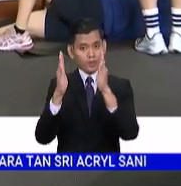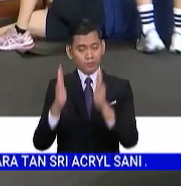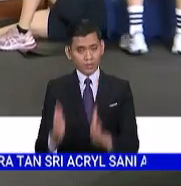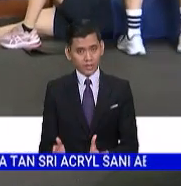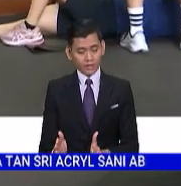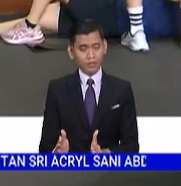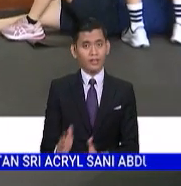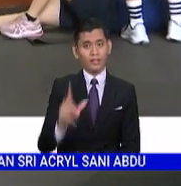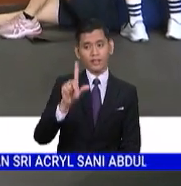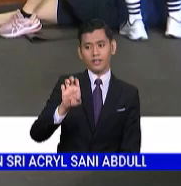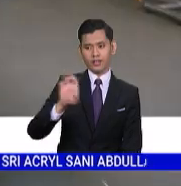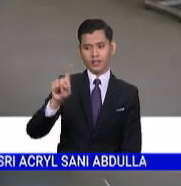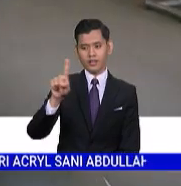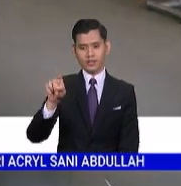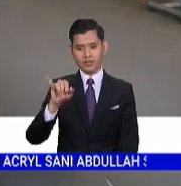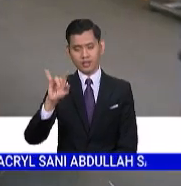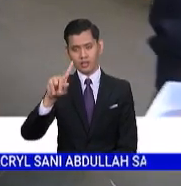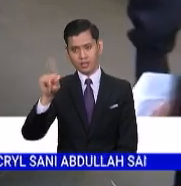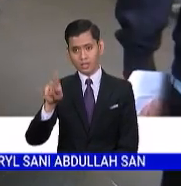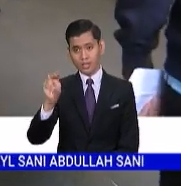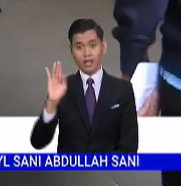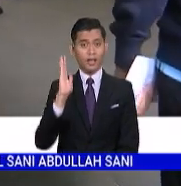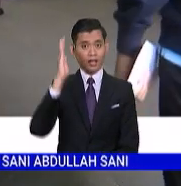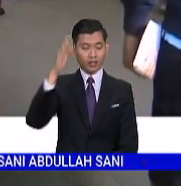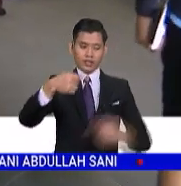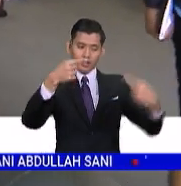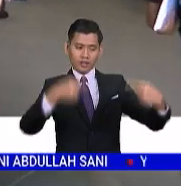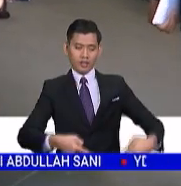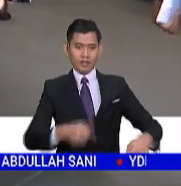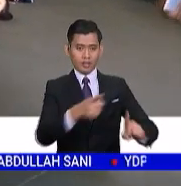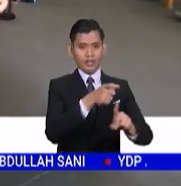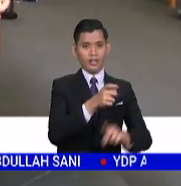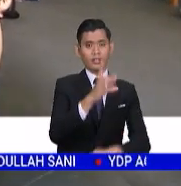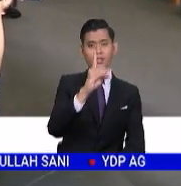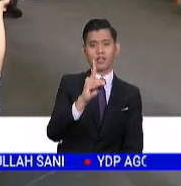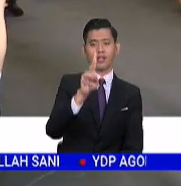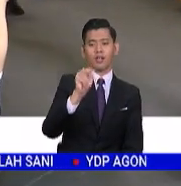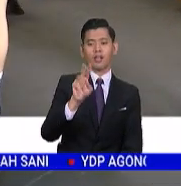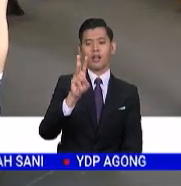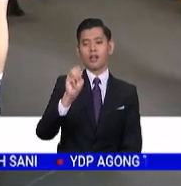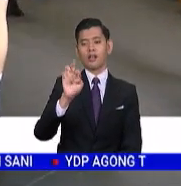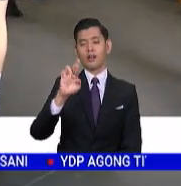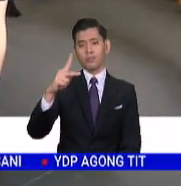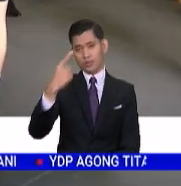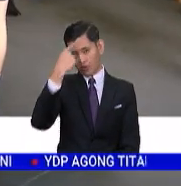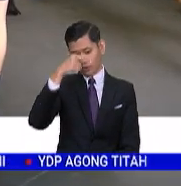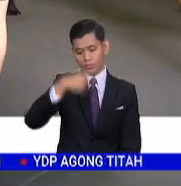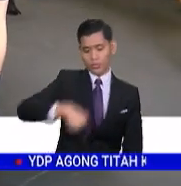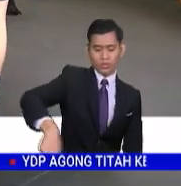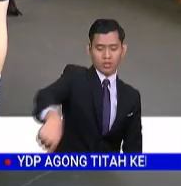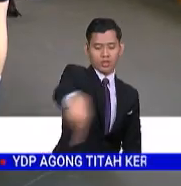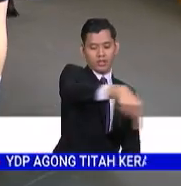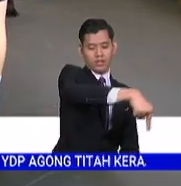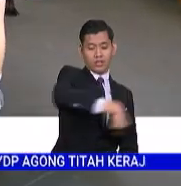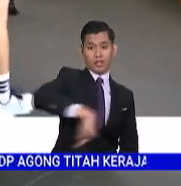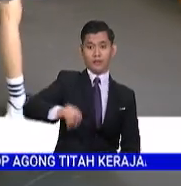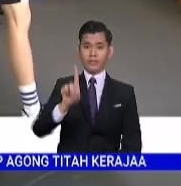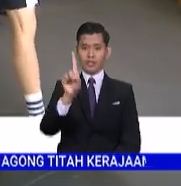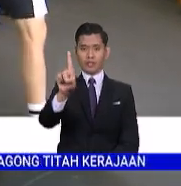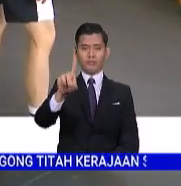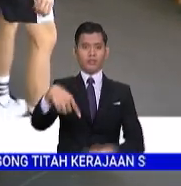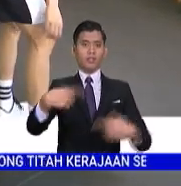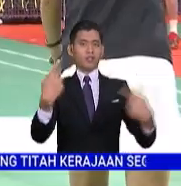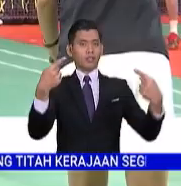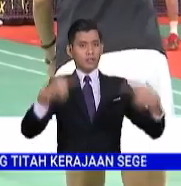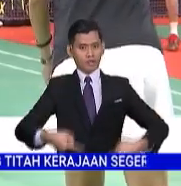mengesahkan penyertaan, dia akan bertemu pemain Denmark Rasmus Gemke di pusingan pertama kejohanan Indonesia